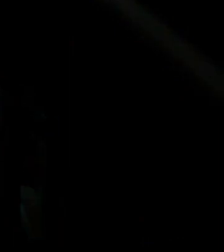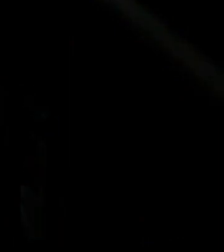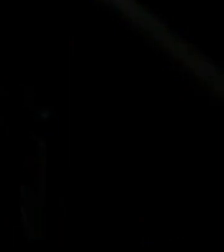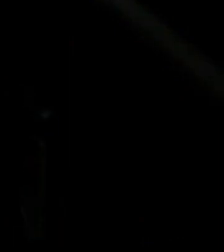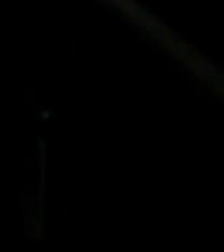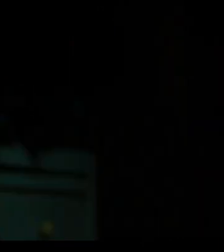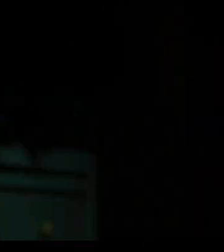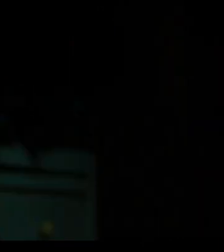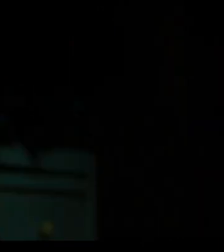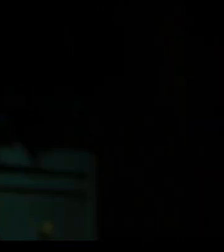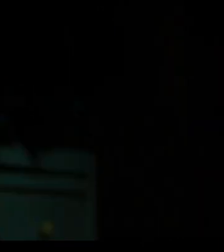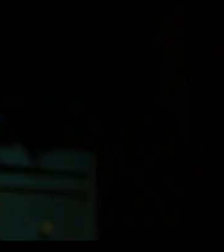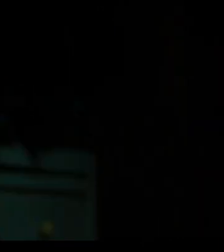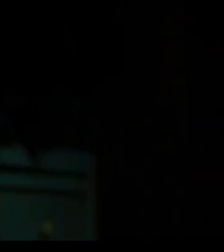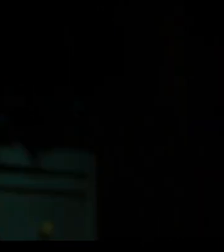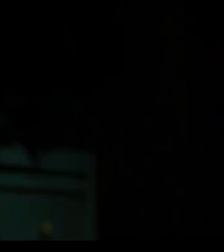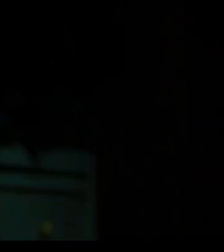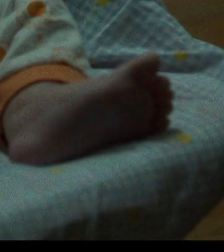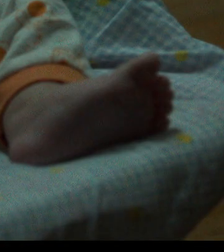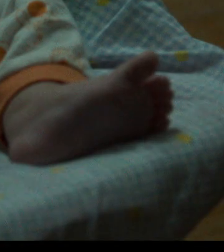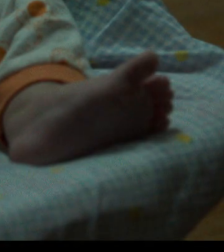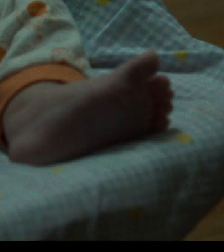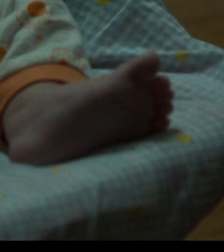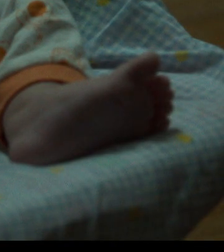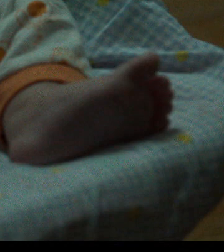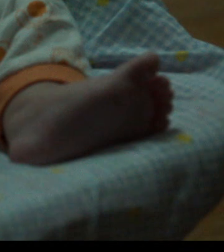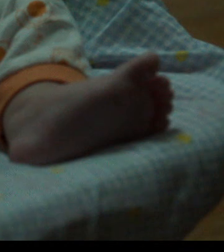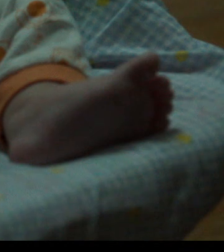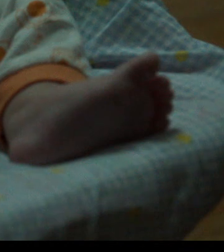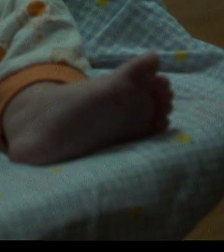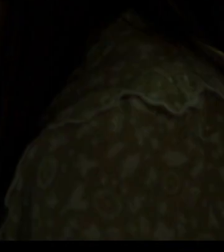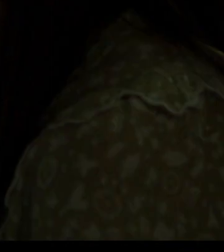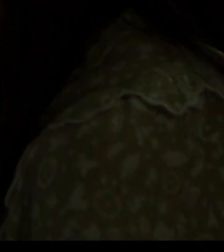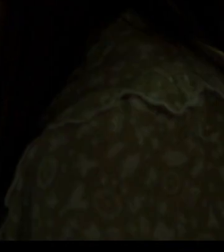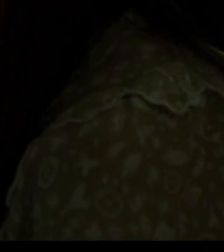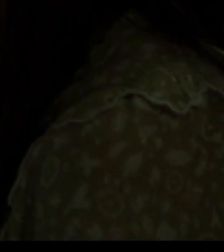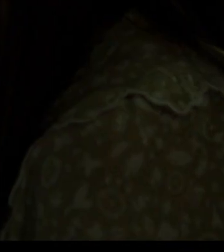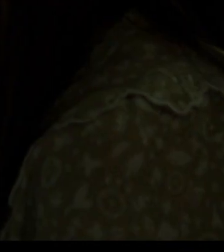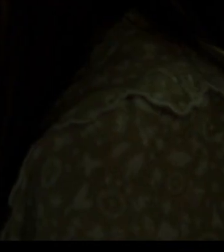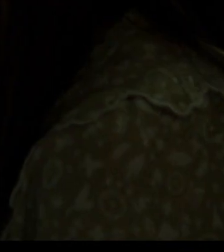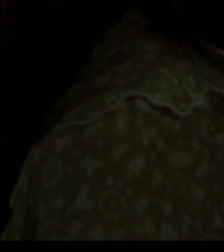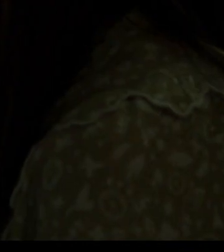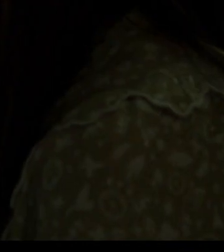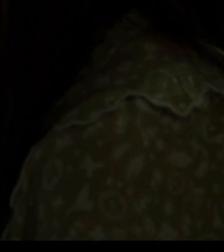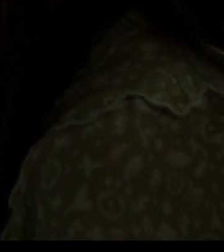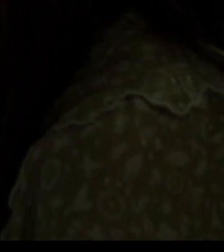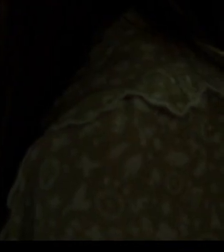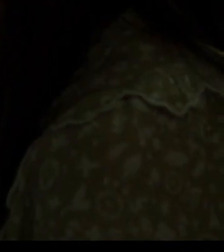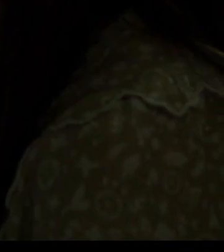그들의 분노하지만 키워줄 부모를 찾는 거지. 선이라고 해야 되나? 선이 좋아하시네.